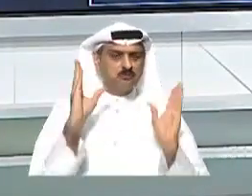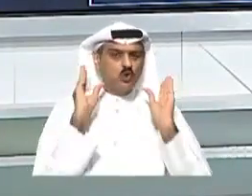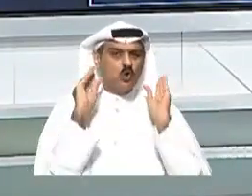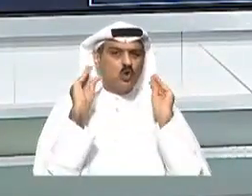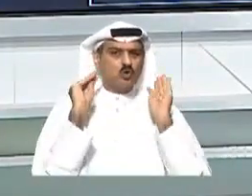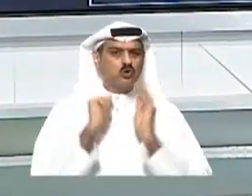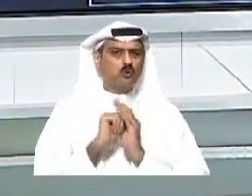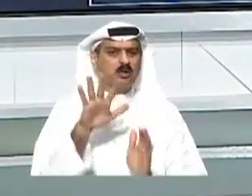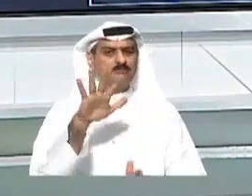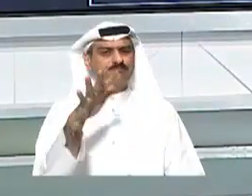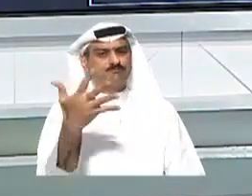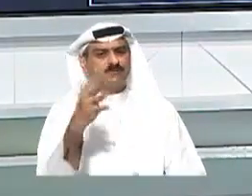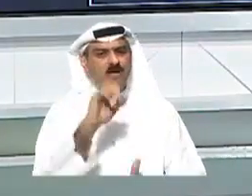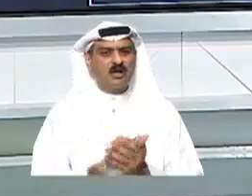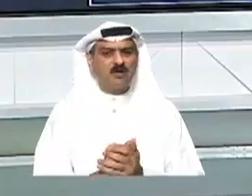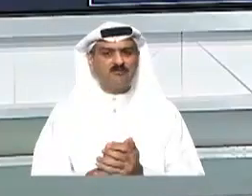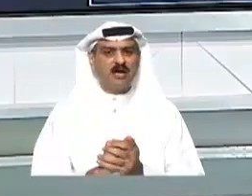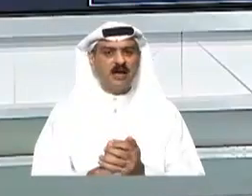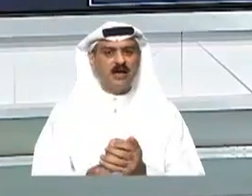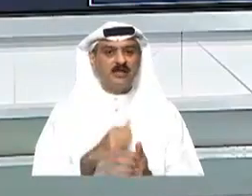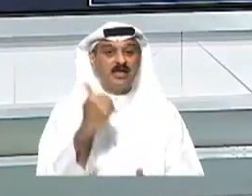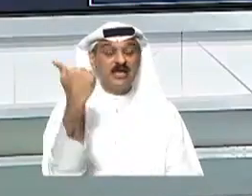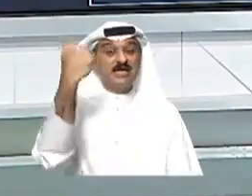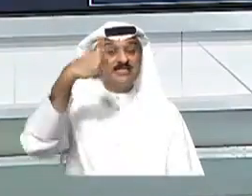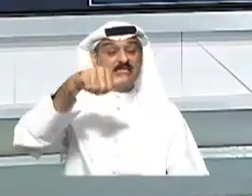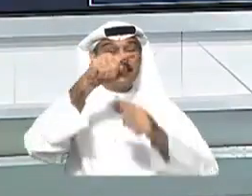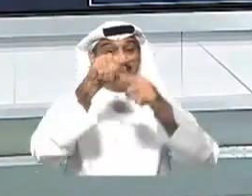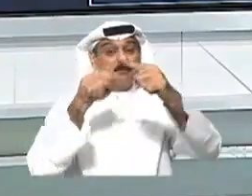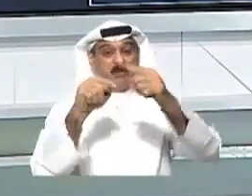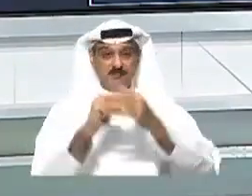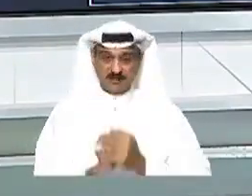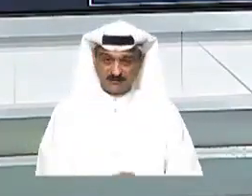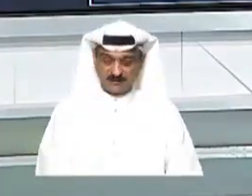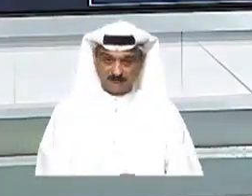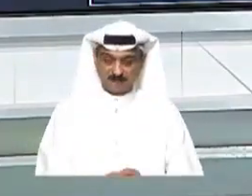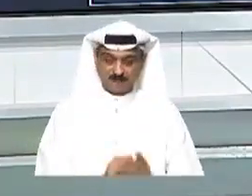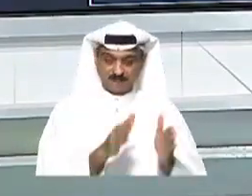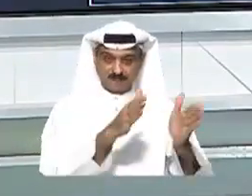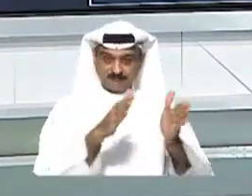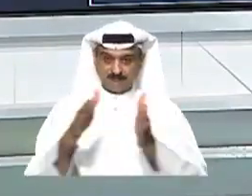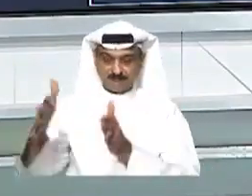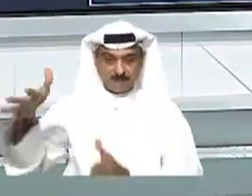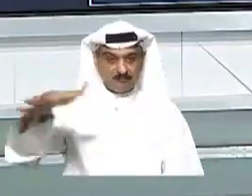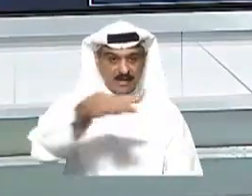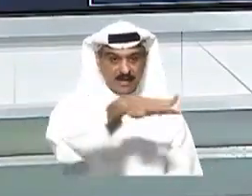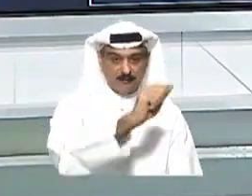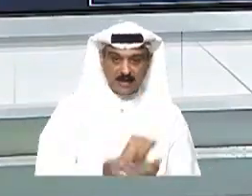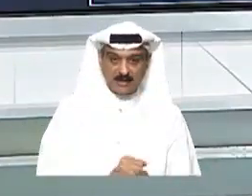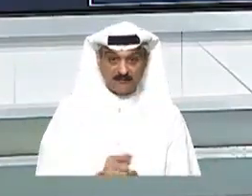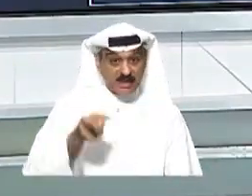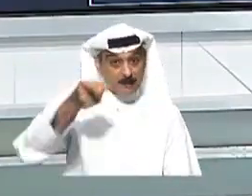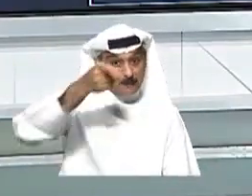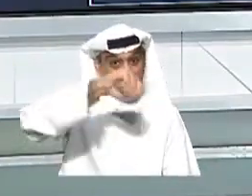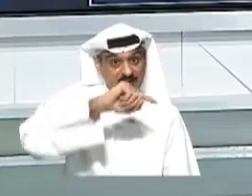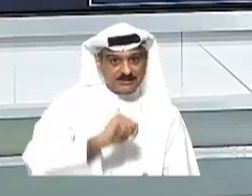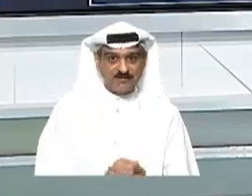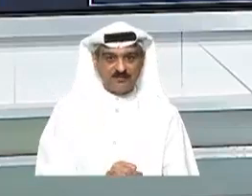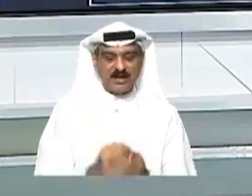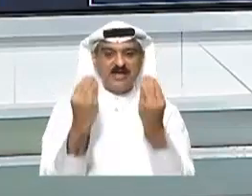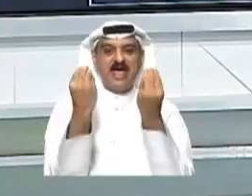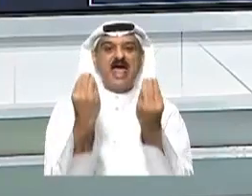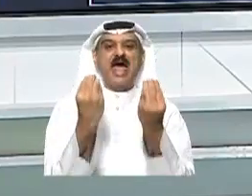نسب الرطوبة أحيانا إلى أكثر من 70%. أما بالنسبة لأجواءنا البحرية في يوم الغد، البحر راح يكون خفيف